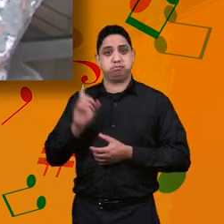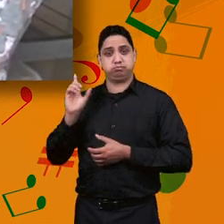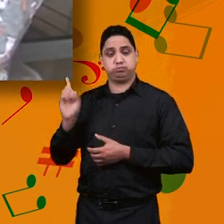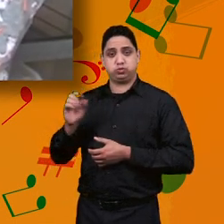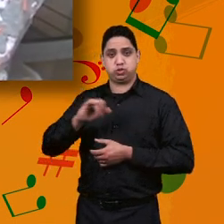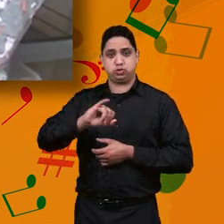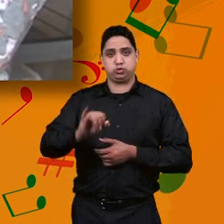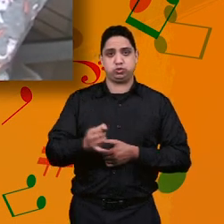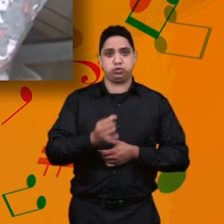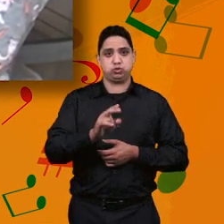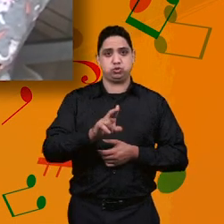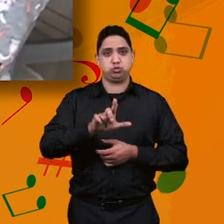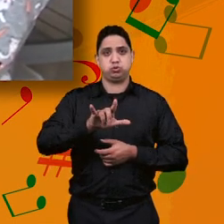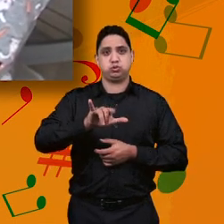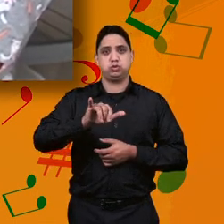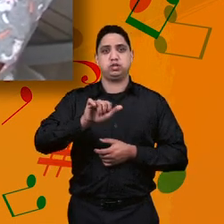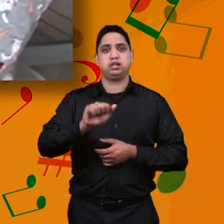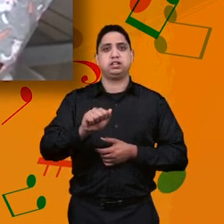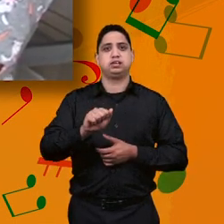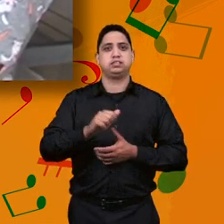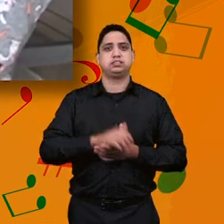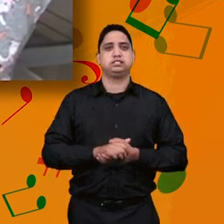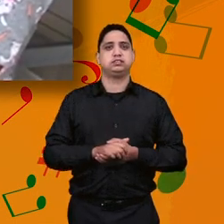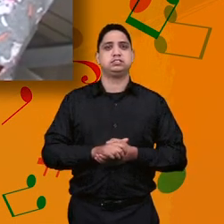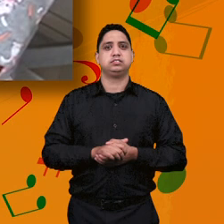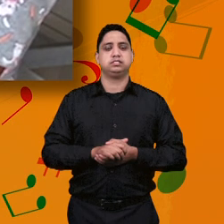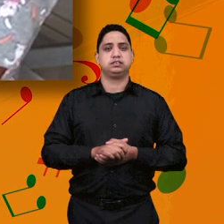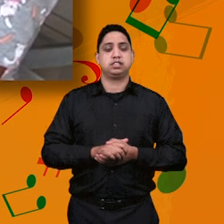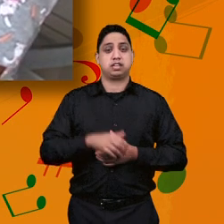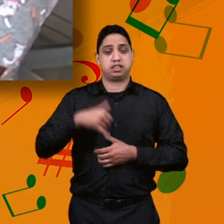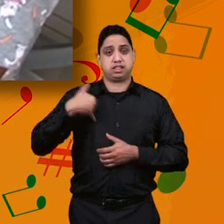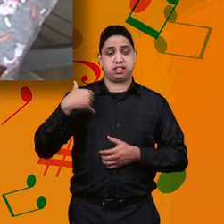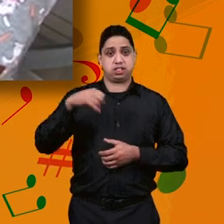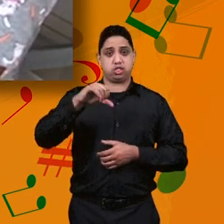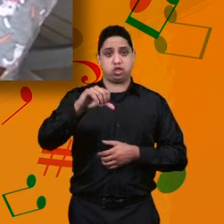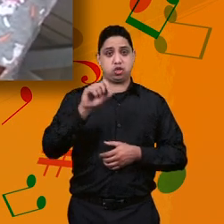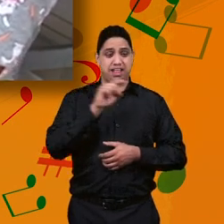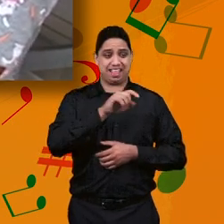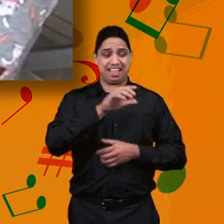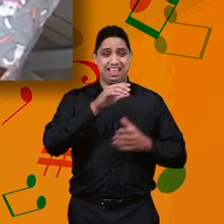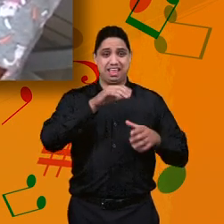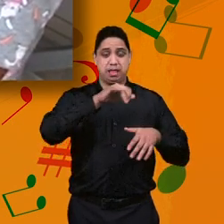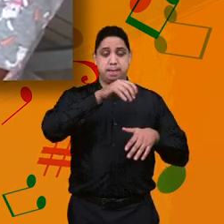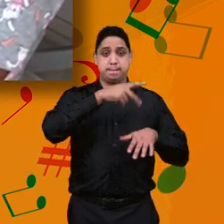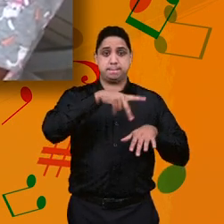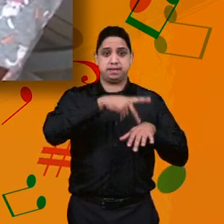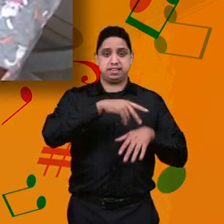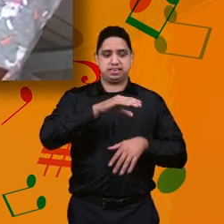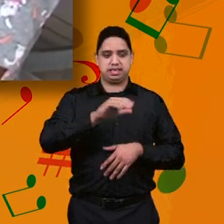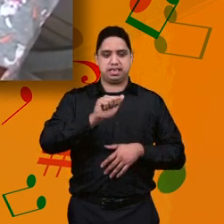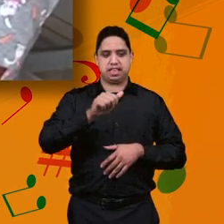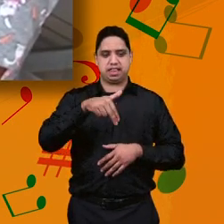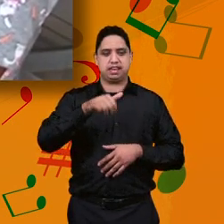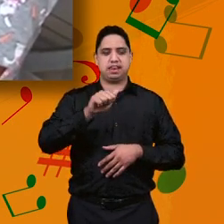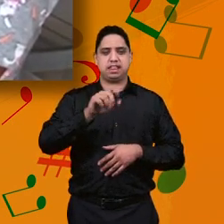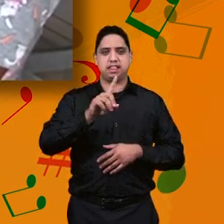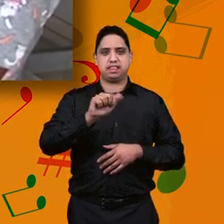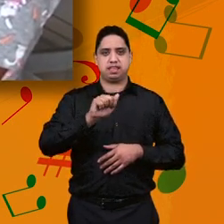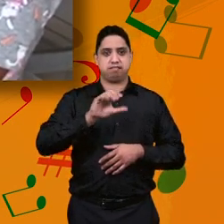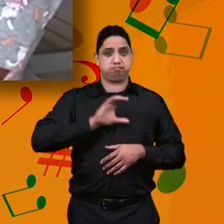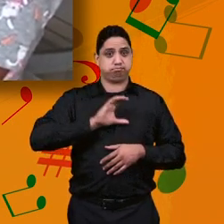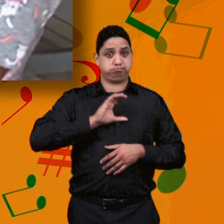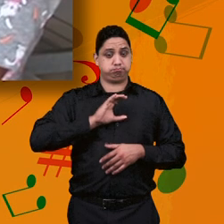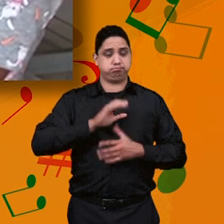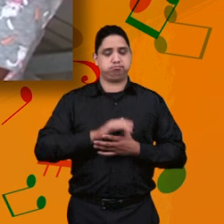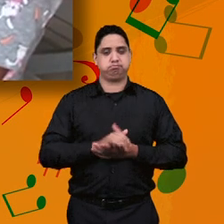Julia Flamini, elle a 9 ans et elle est de Toronto, Canada. É de Toronto, Canadá.